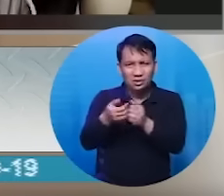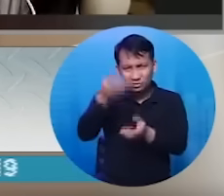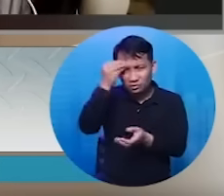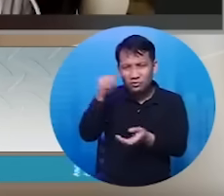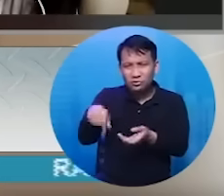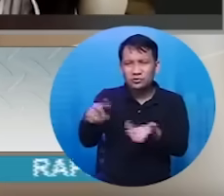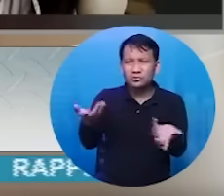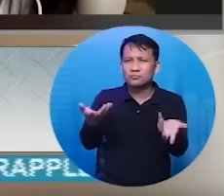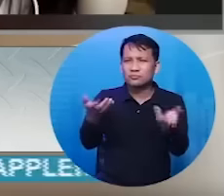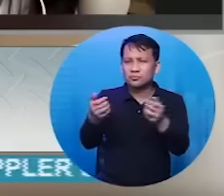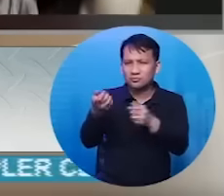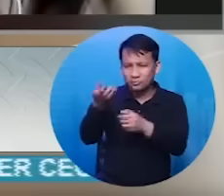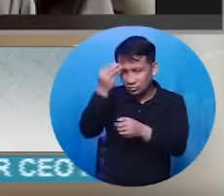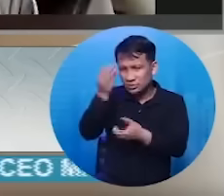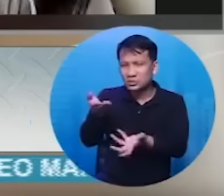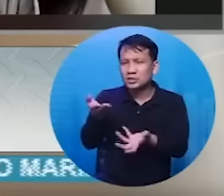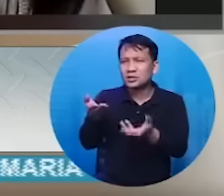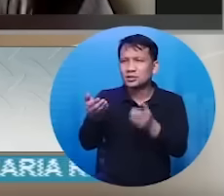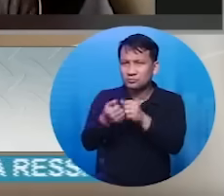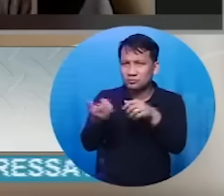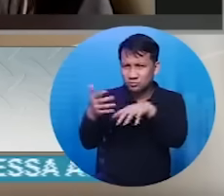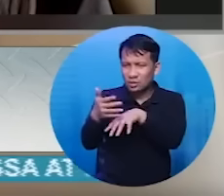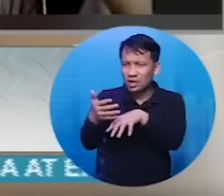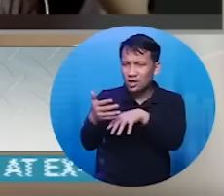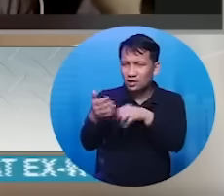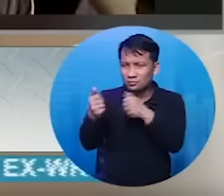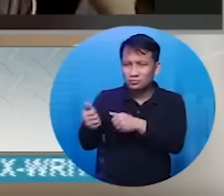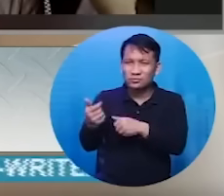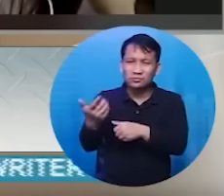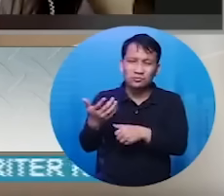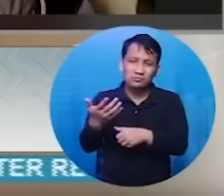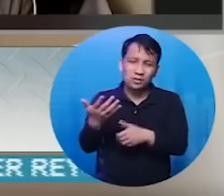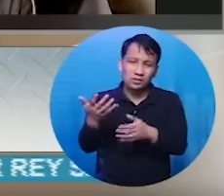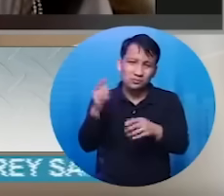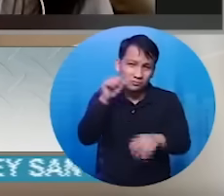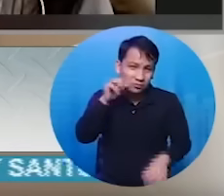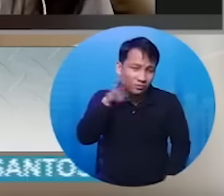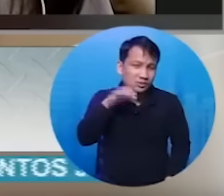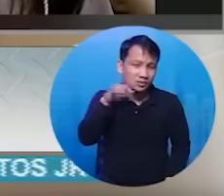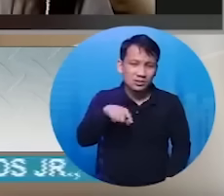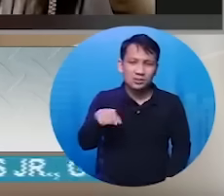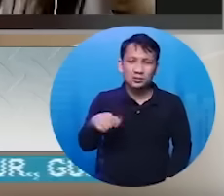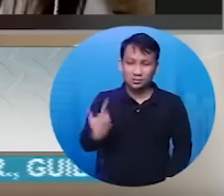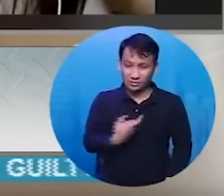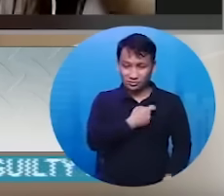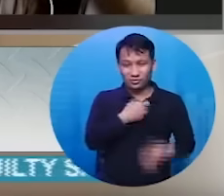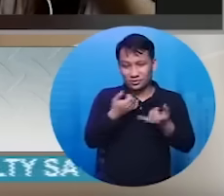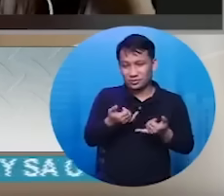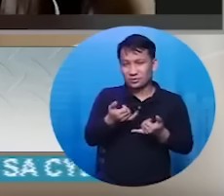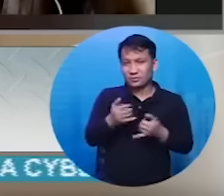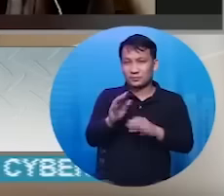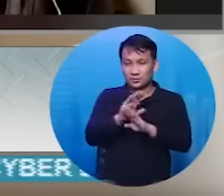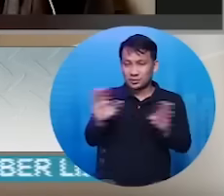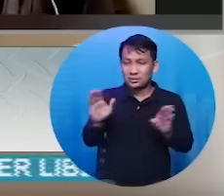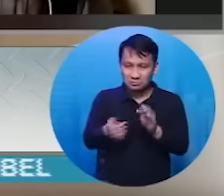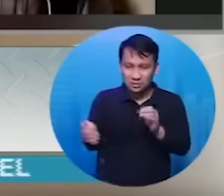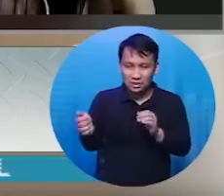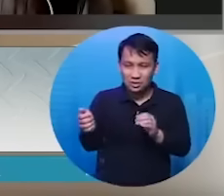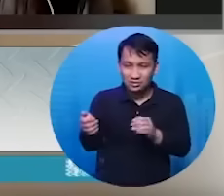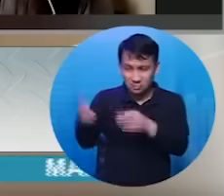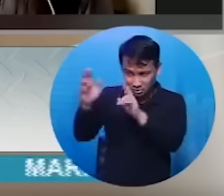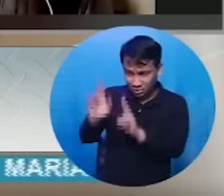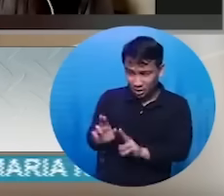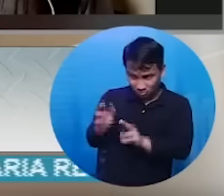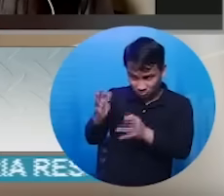ang palaging pakikisamahan. Okay. Pero Nay, ang nasaktan kasi rito ang mga kapatid niya. Sorry Nay ha. Opo. Hindi sa binabypass kita, pero